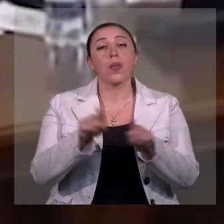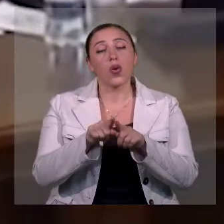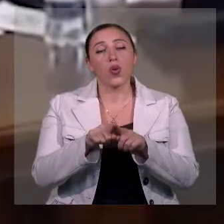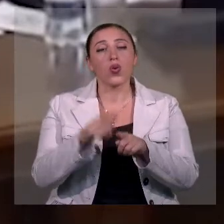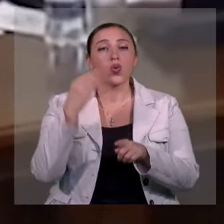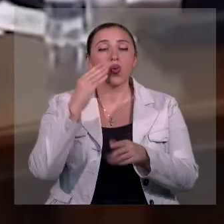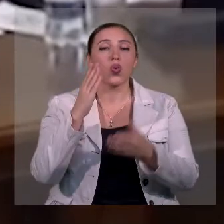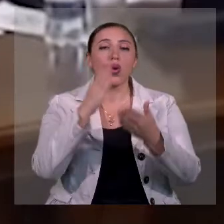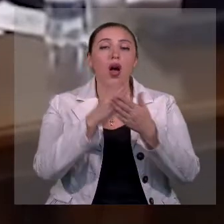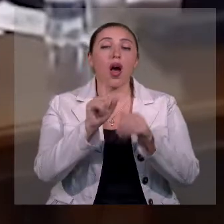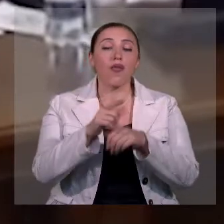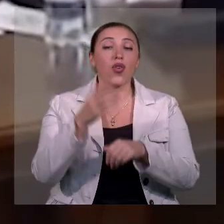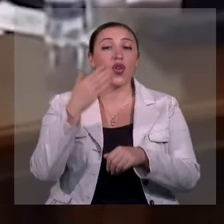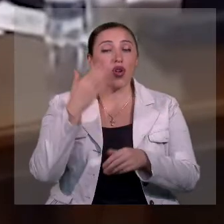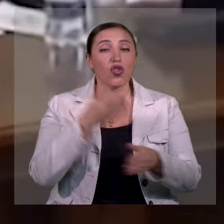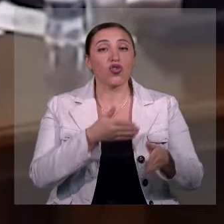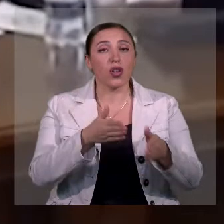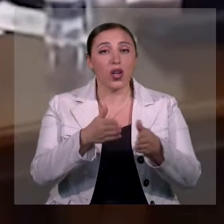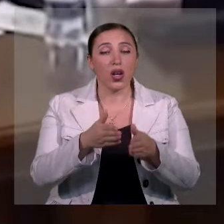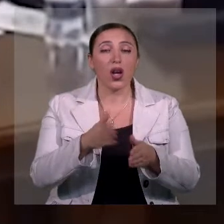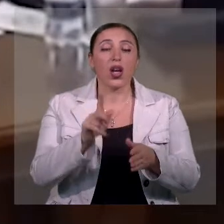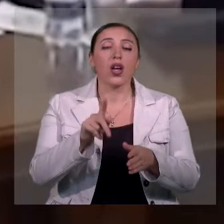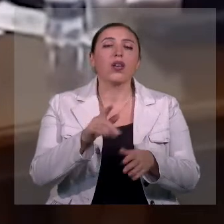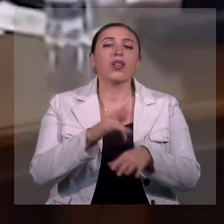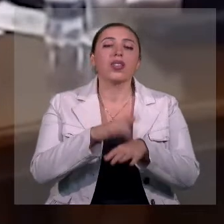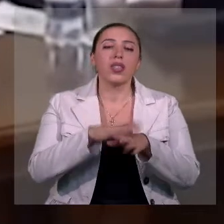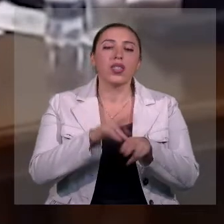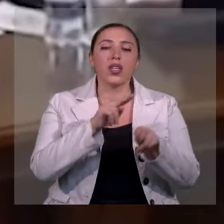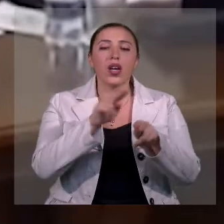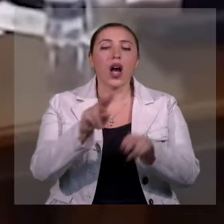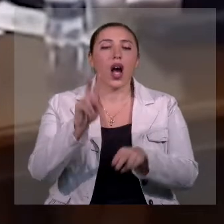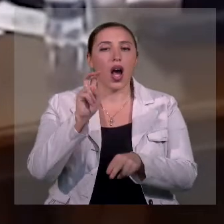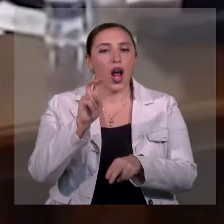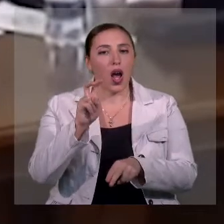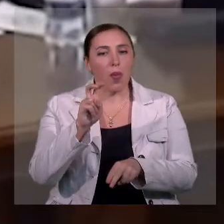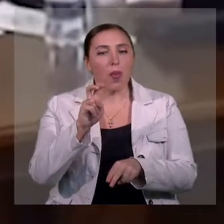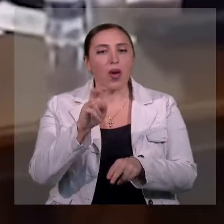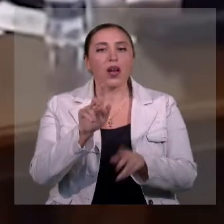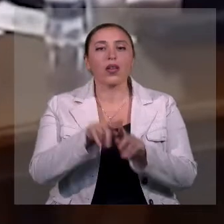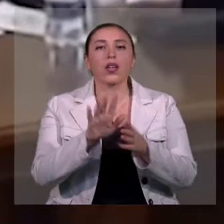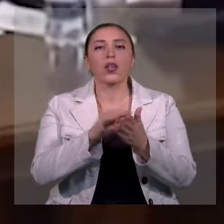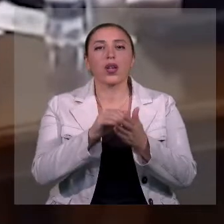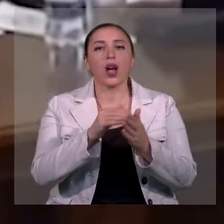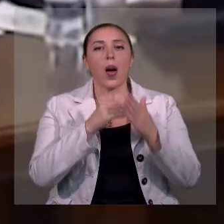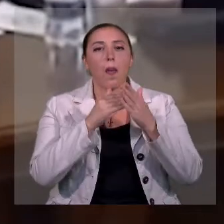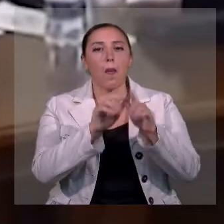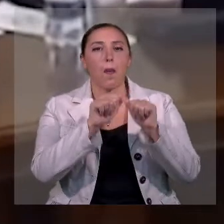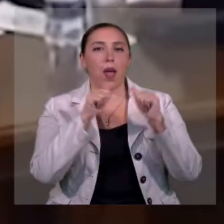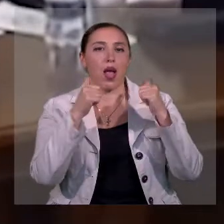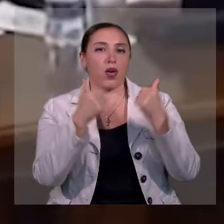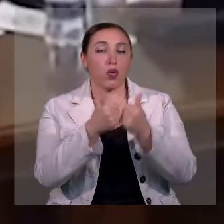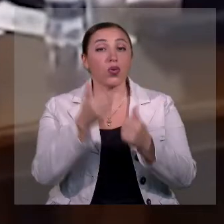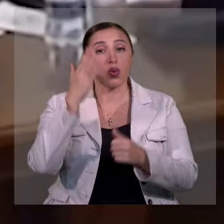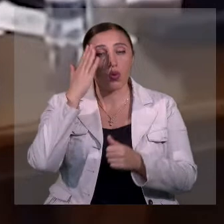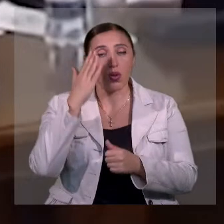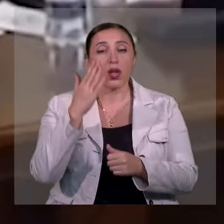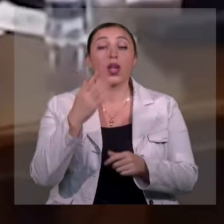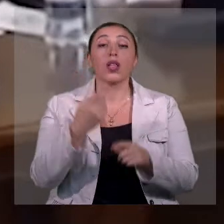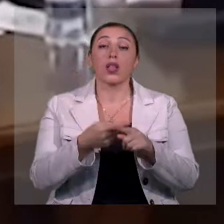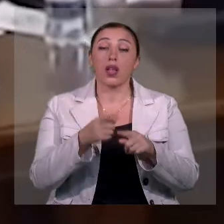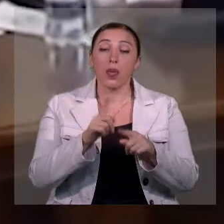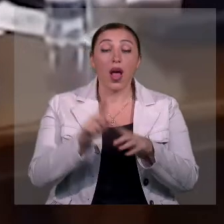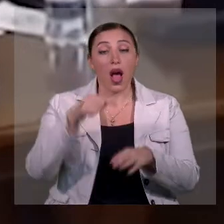հետ եւ այդպիսով լիակատար վերահսկողություն հաստատել Լեռնային Ղարաբաղի մեկուսացված տարածքի նկատմամբ։ Մենք չենք